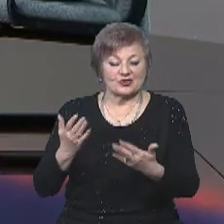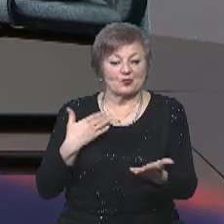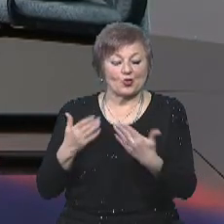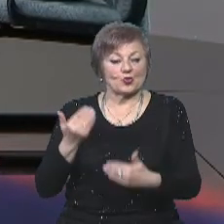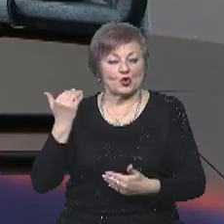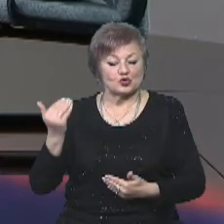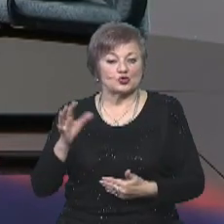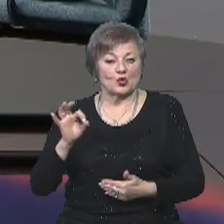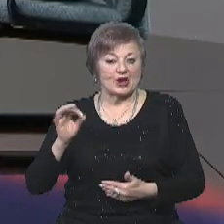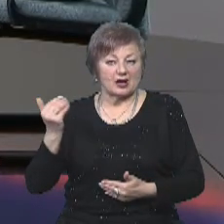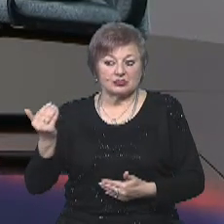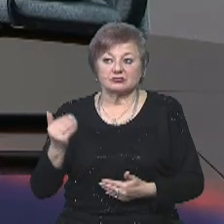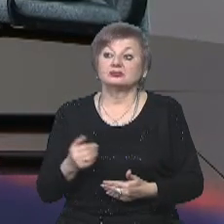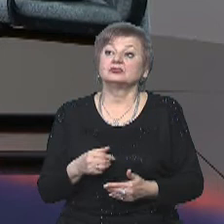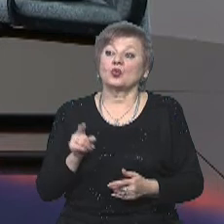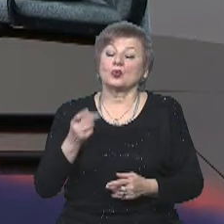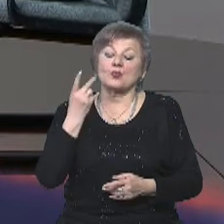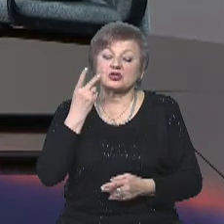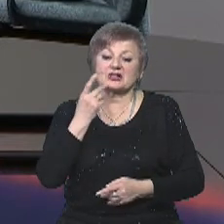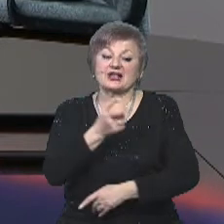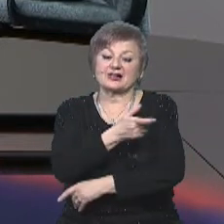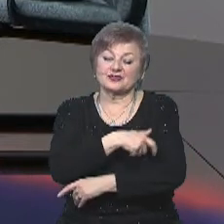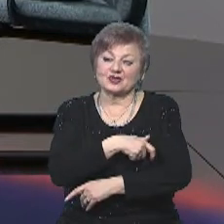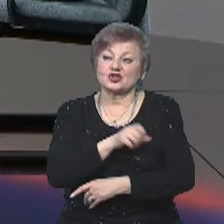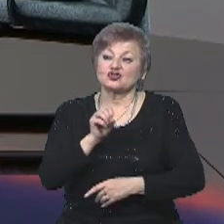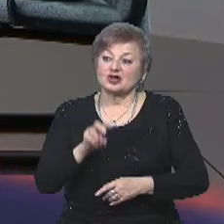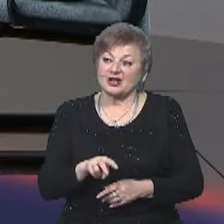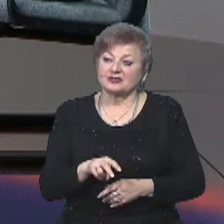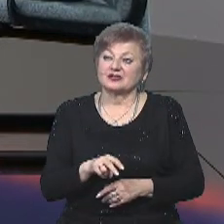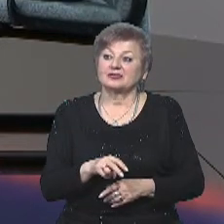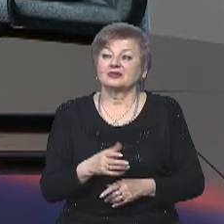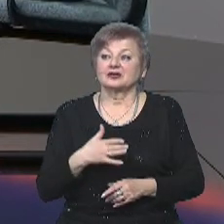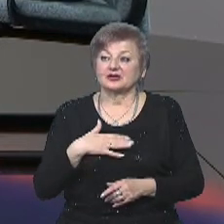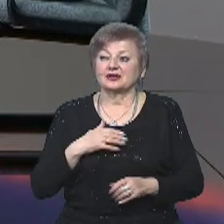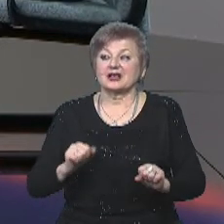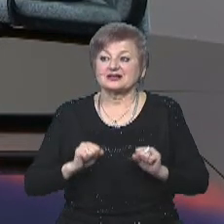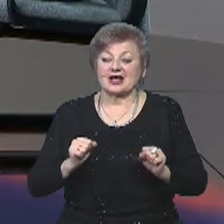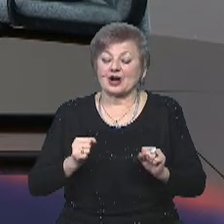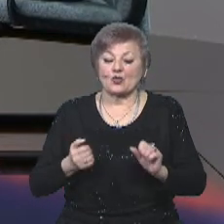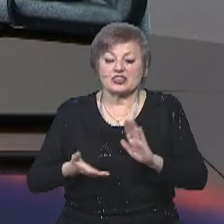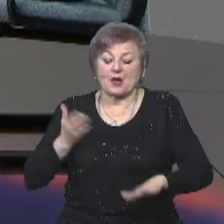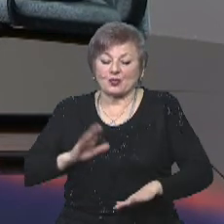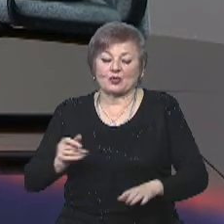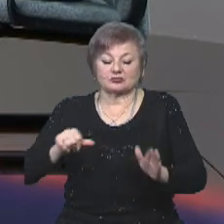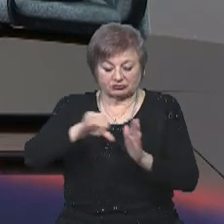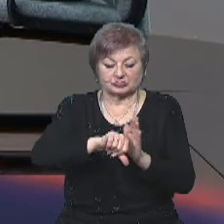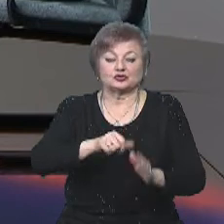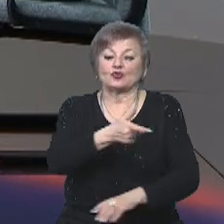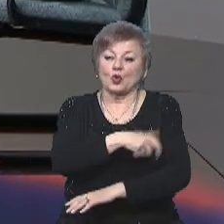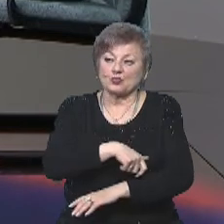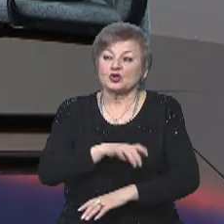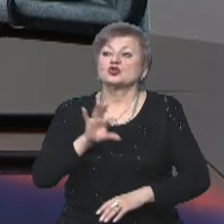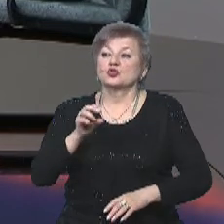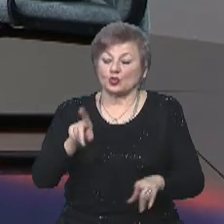Германюку. Он постоянный член комиссии по жизнеобеспечению. Я стараюсь не пропускать эти комиссии, и он